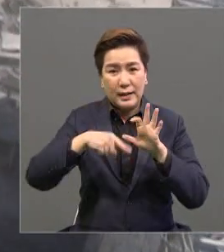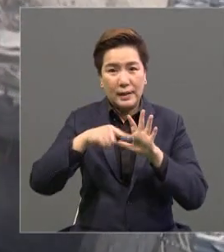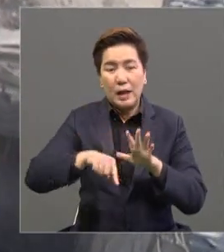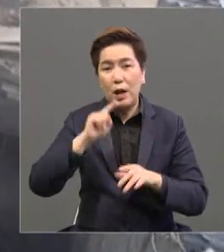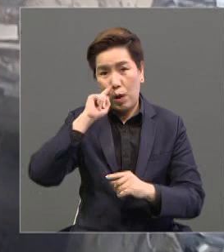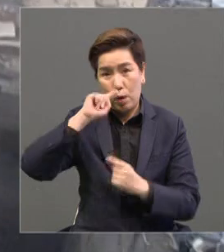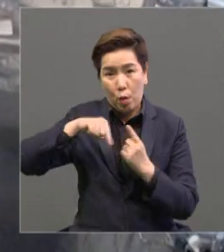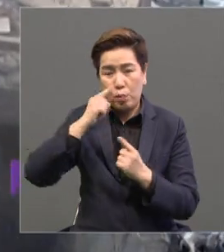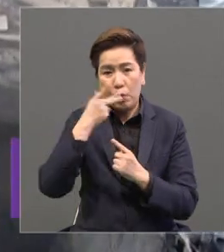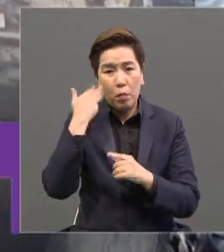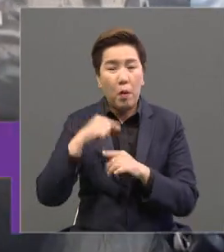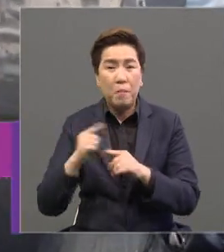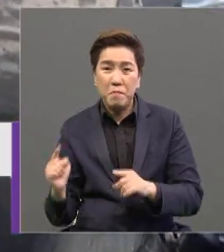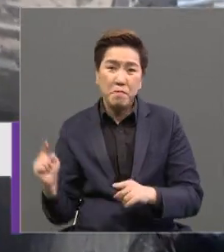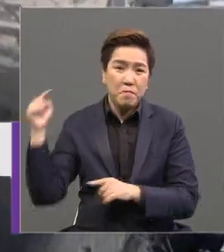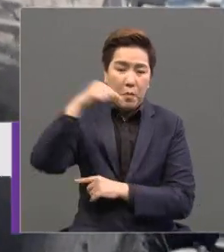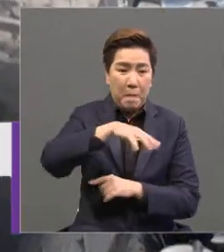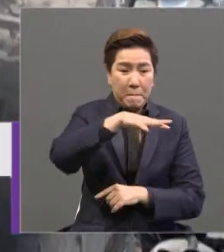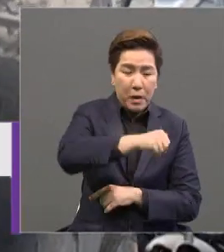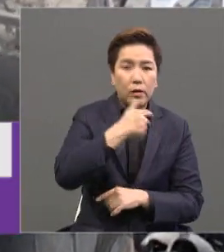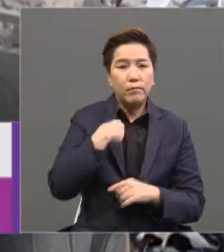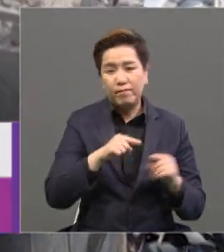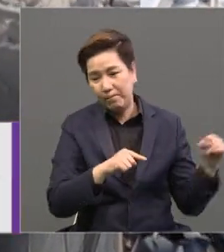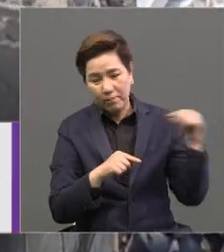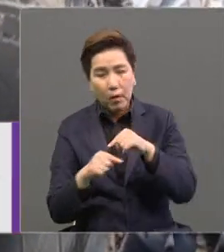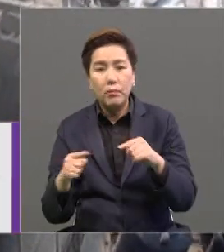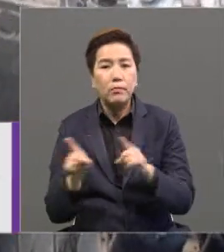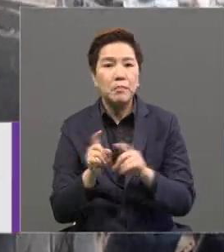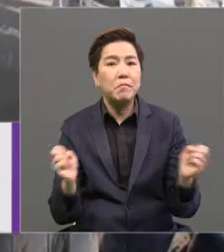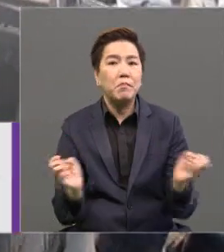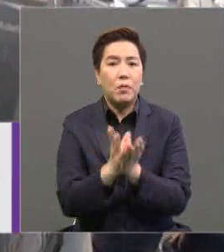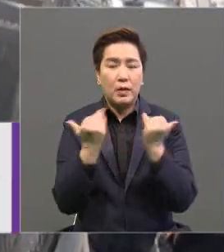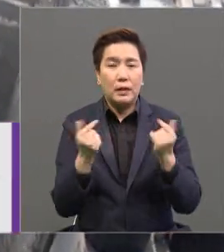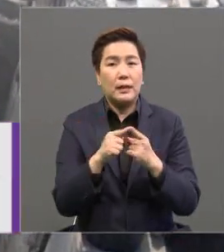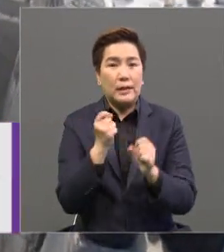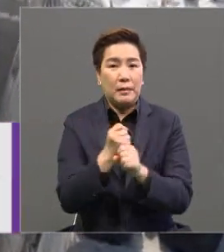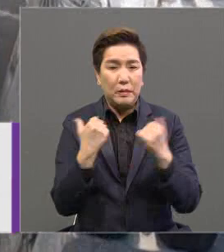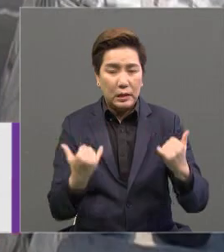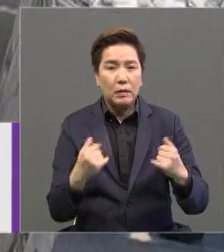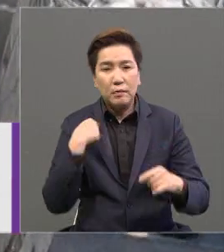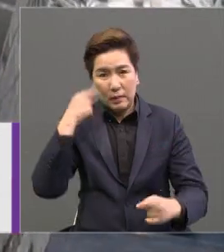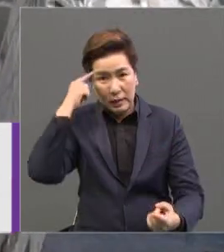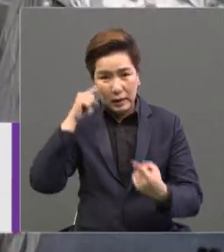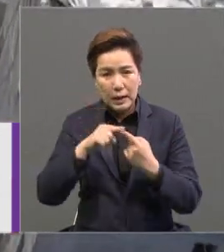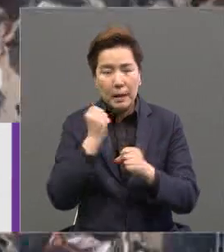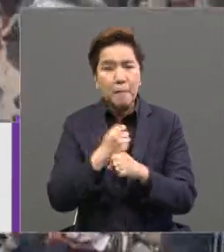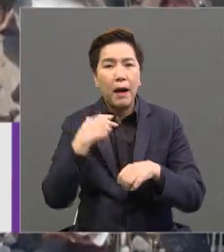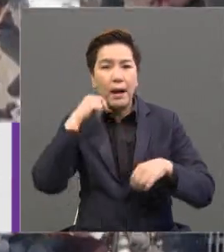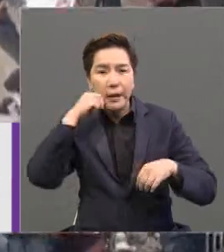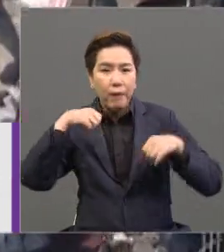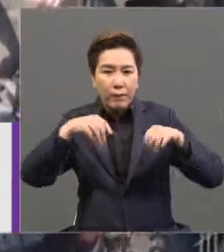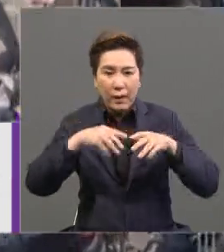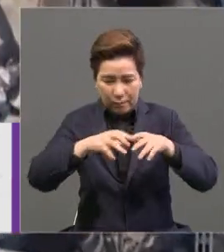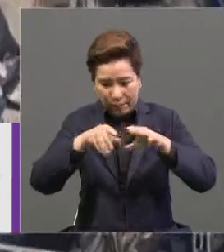กลุ่มฮามาสยิงจรวดโจมตีไกลถึงเมืองหลวงและตอนกลางของประเทศซึ่งการปฏิบัติการดังกล่าวยังคงมุ่งเน้นโครงสร้างพื้นฐานและ